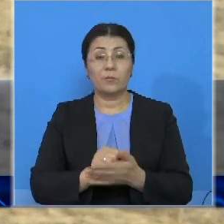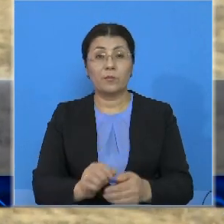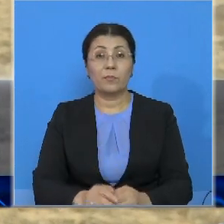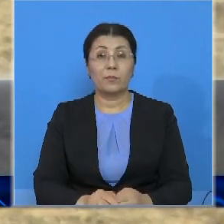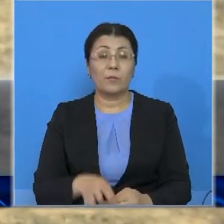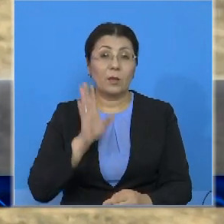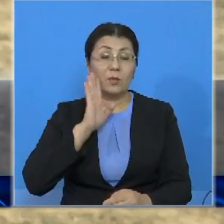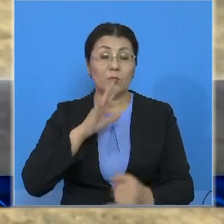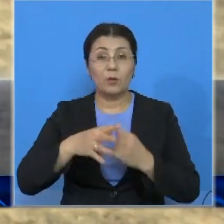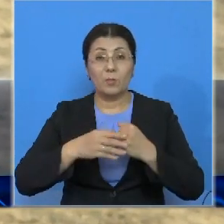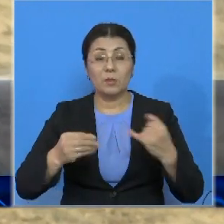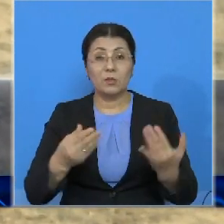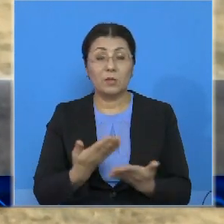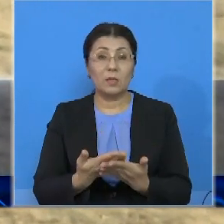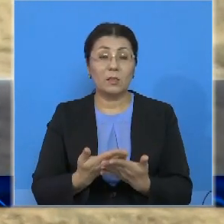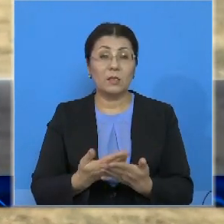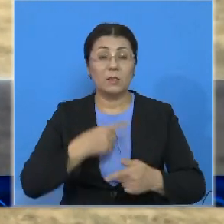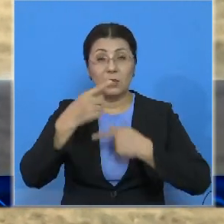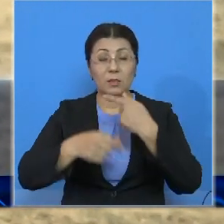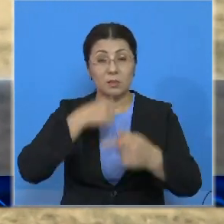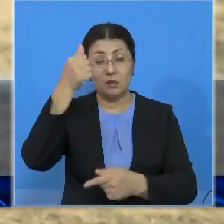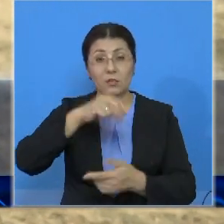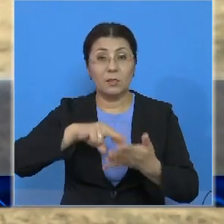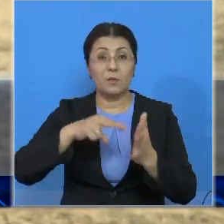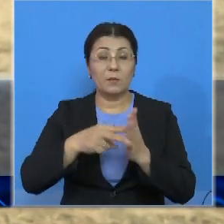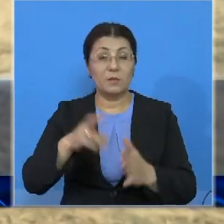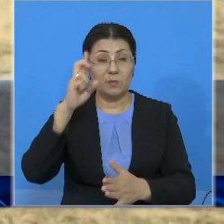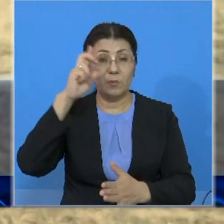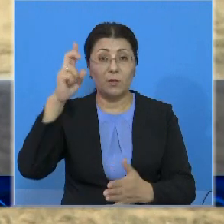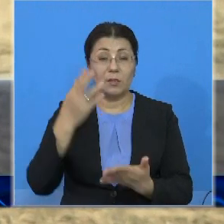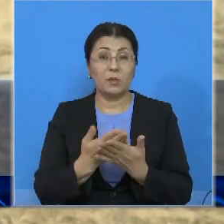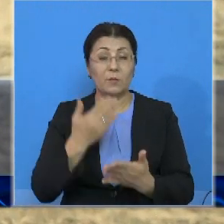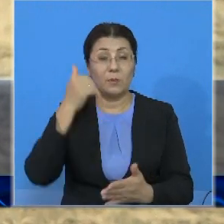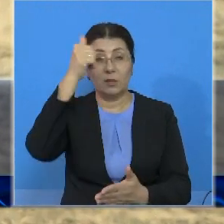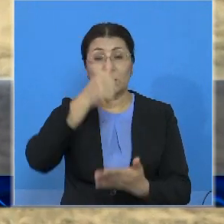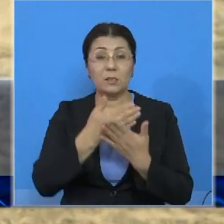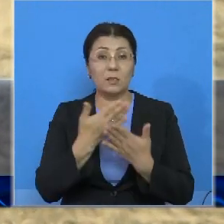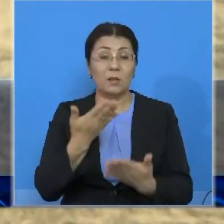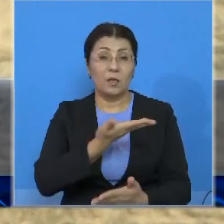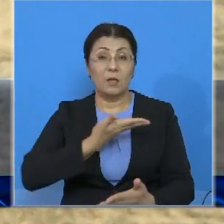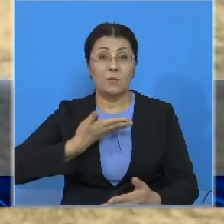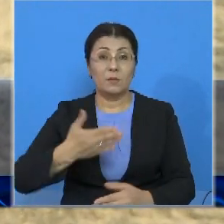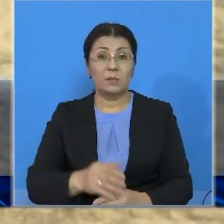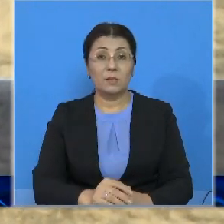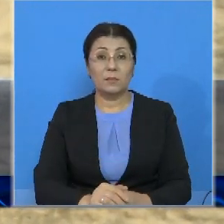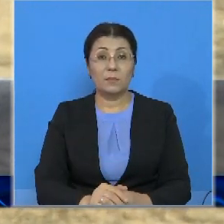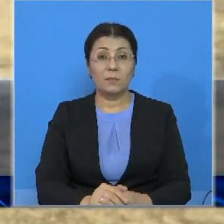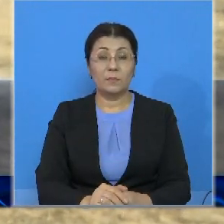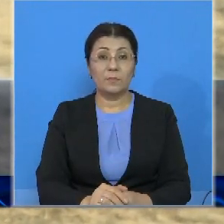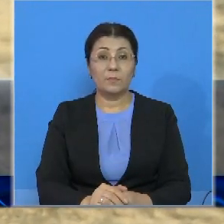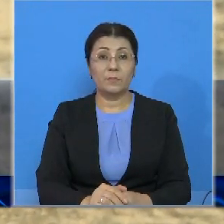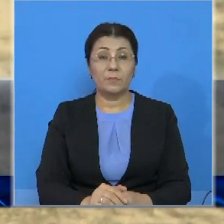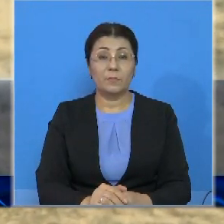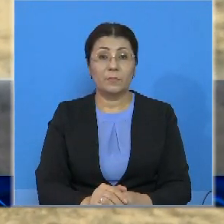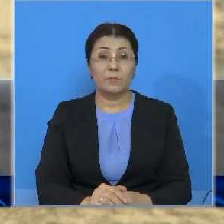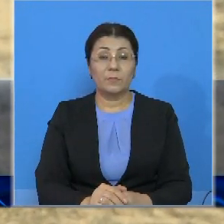Арашение әлі жоқ, суармалы егістік бізде келесі жылы болады. Мемлекет тарапынан былтыр бізге мына